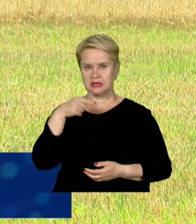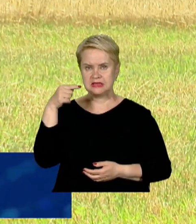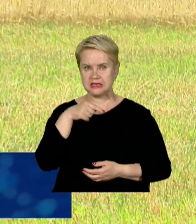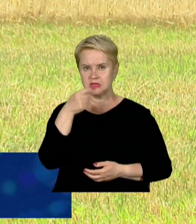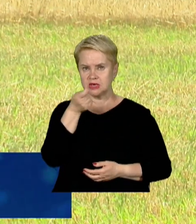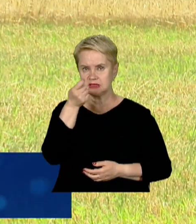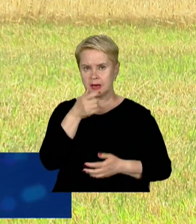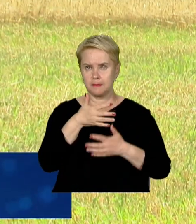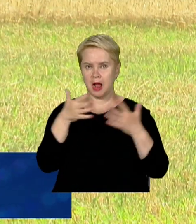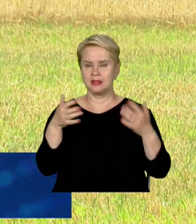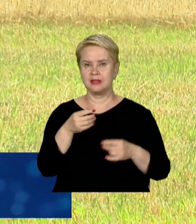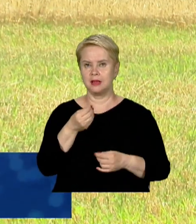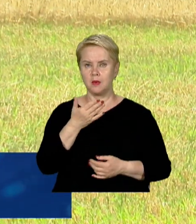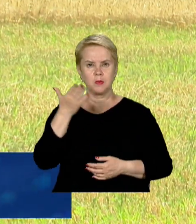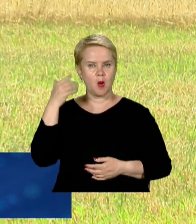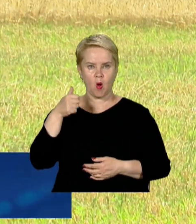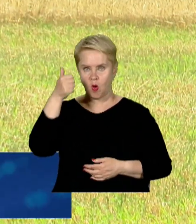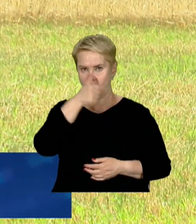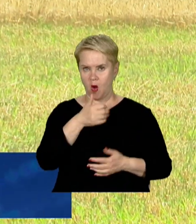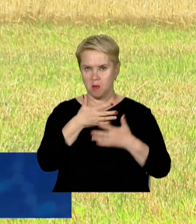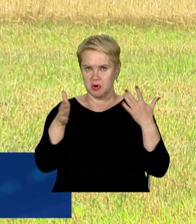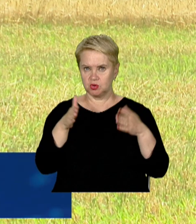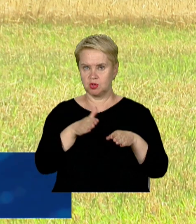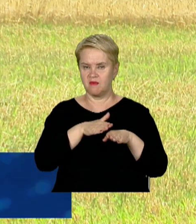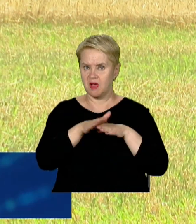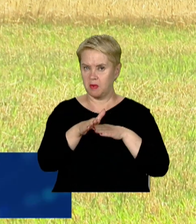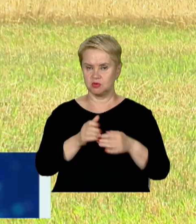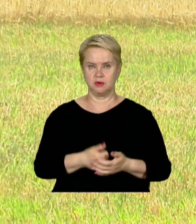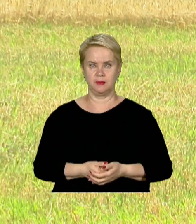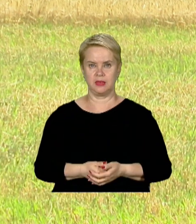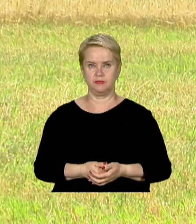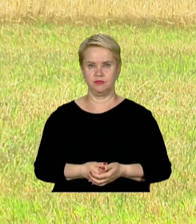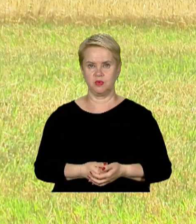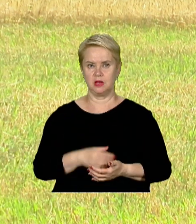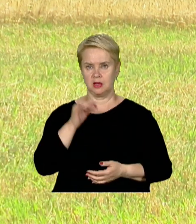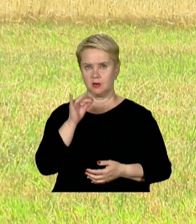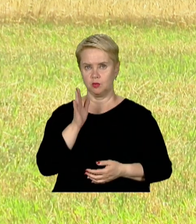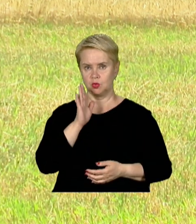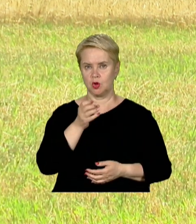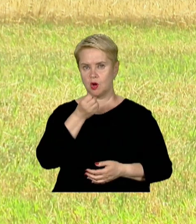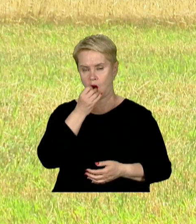зерен краща, ніж минулих років, більш виповніша, і